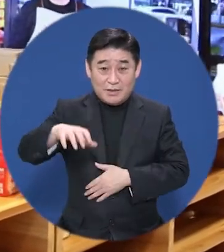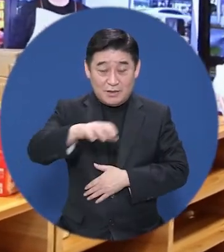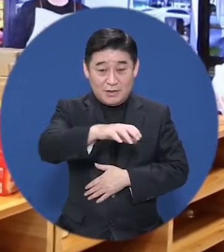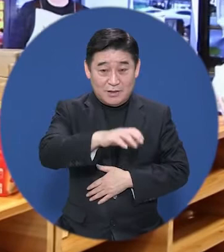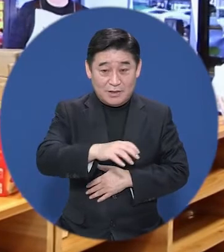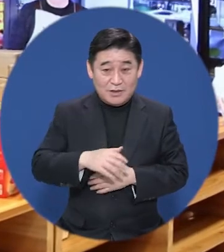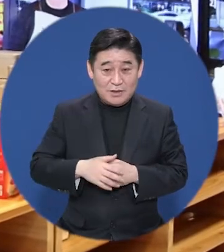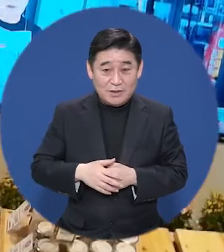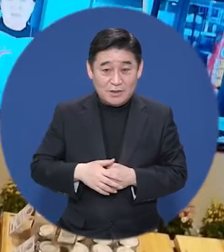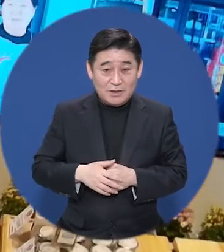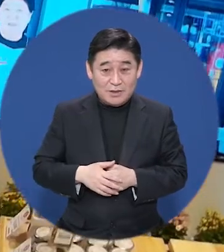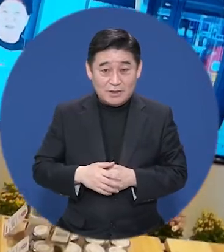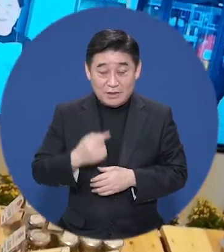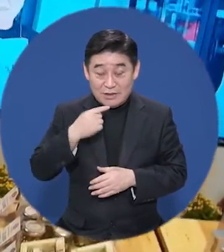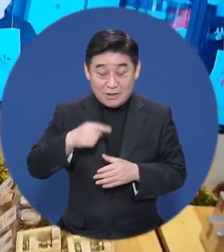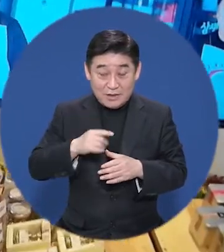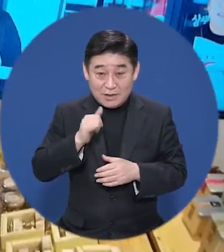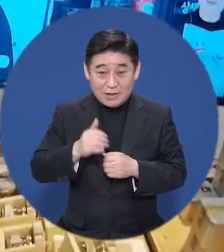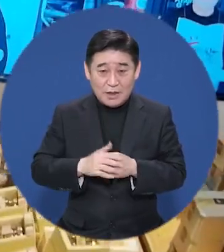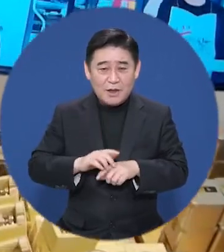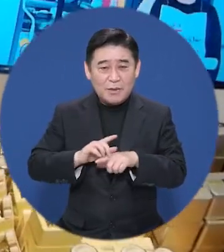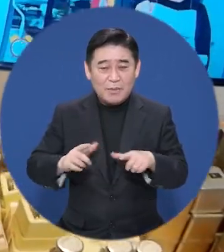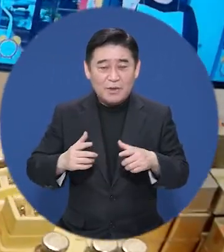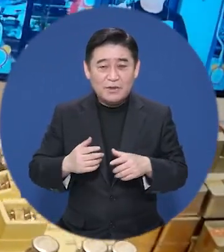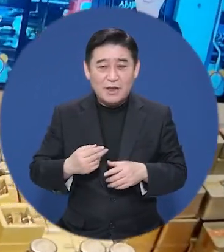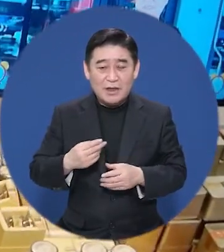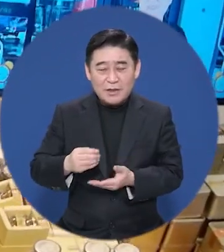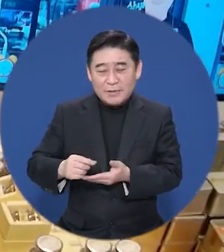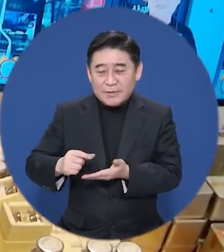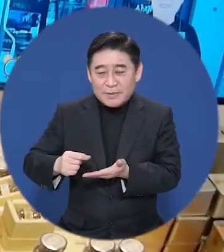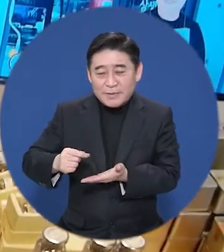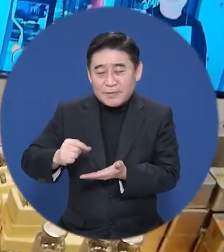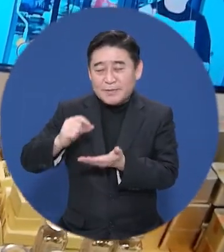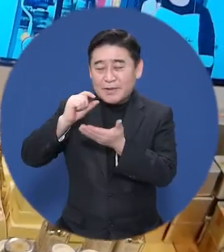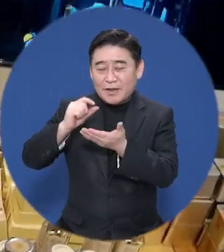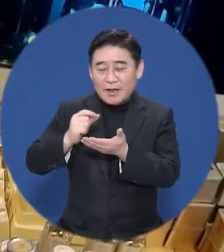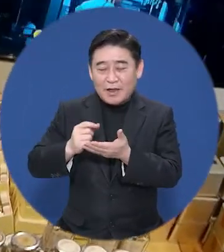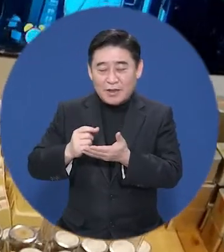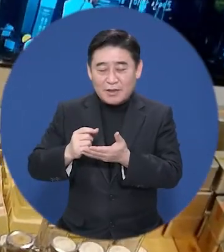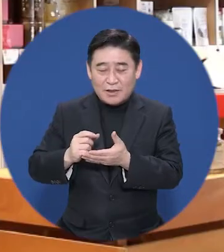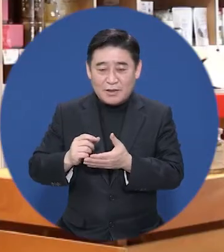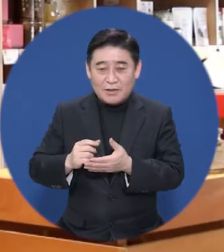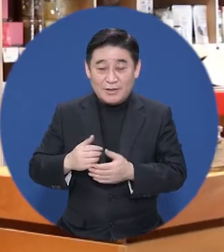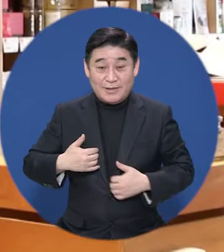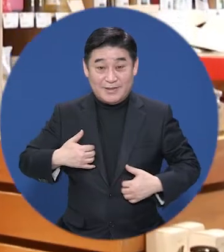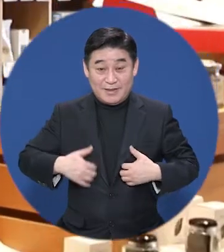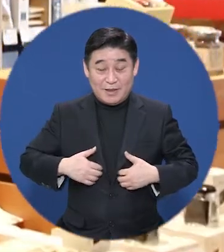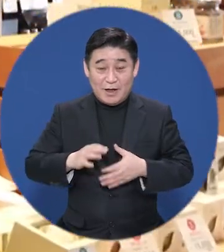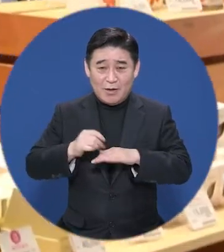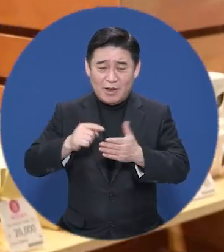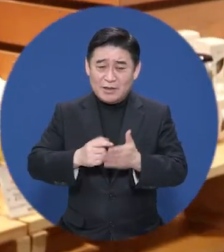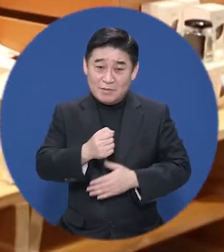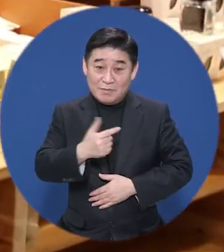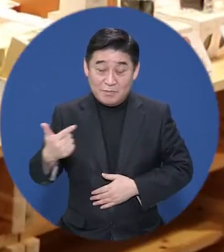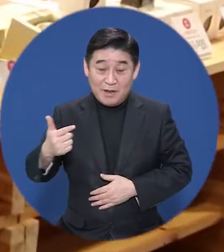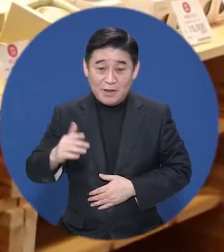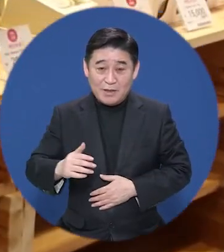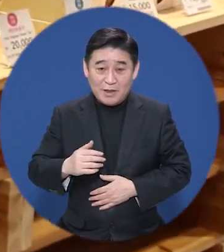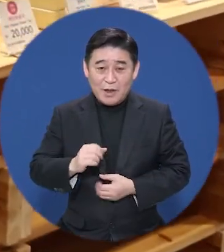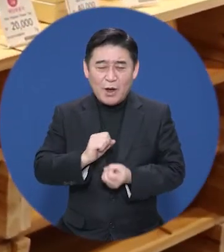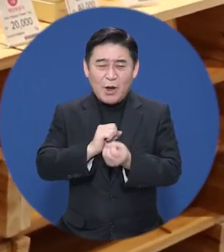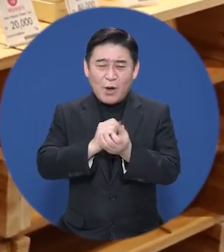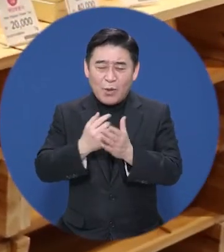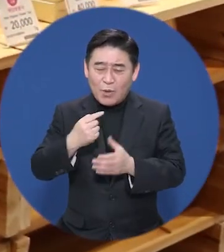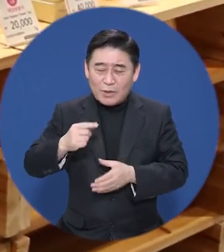차들이 모여 있습니다. 저도 평소에 다도를 좀 즐겨 해서 차에 대해 관심이 많은데요. 특히나 저는 꽃차에